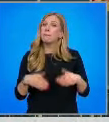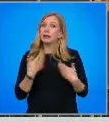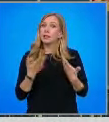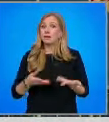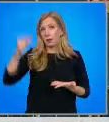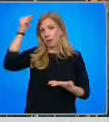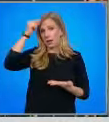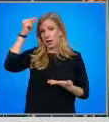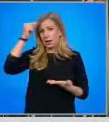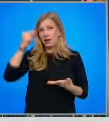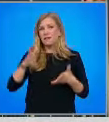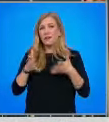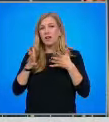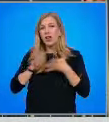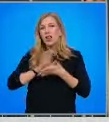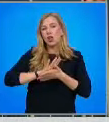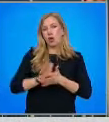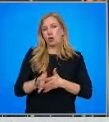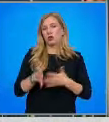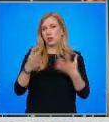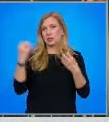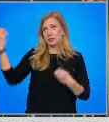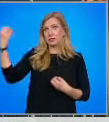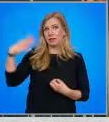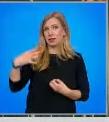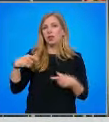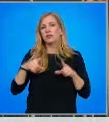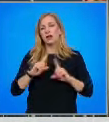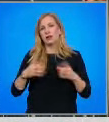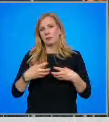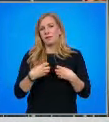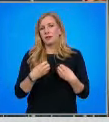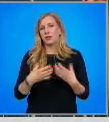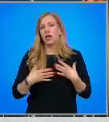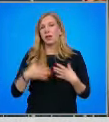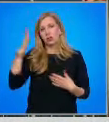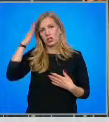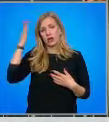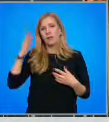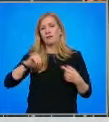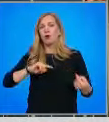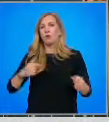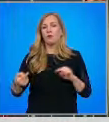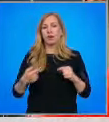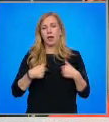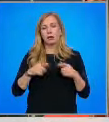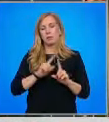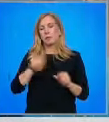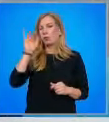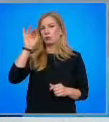представянето на България, в лоша светлина. Но едва ли това би го въвлекло страната ни в конфликт. Аз не бих прогнозирал такова